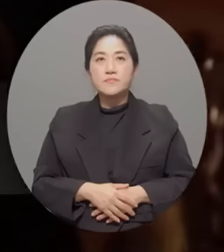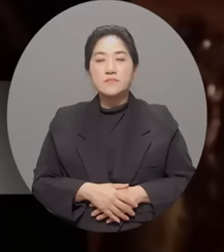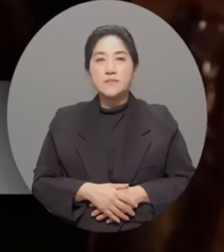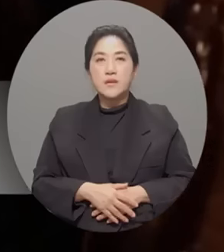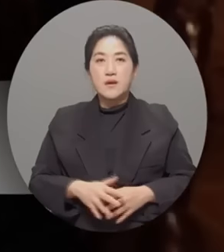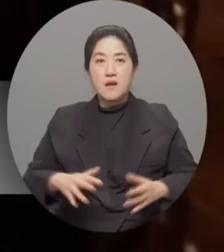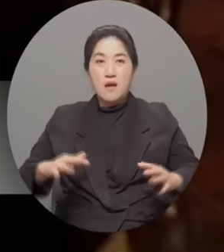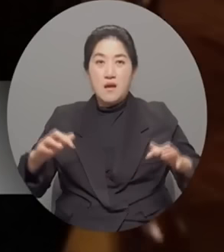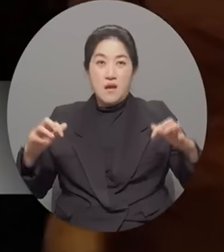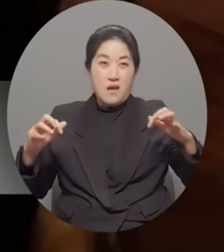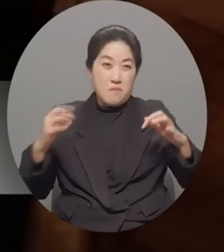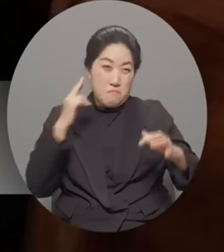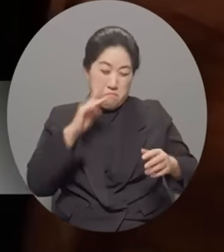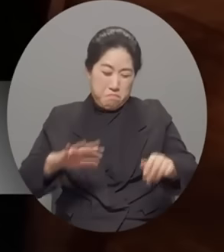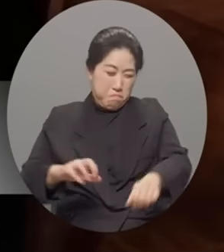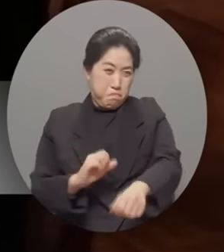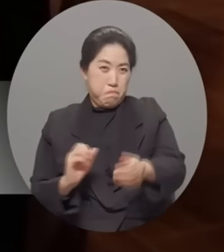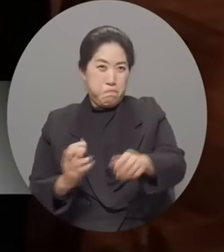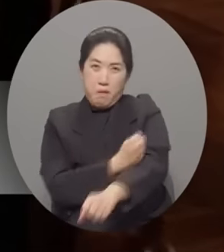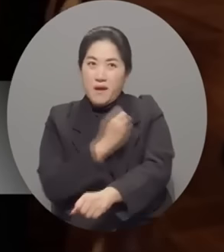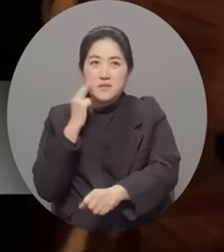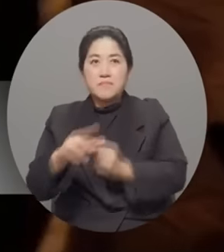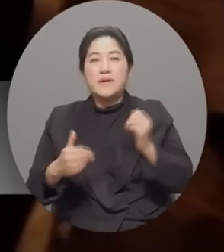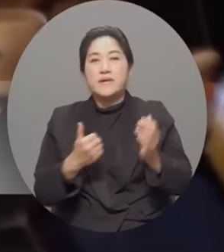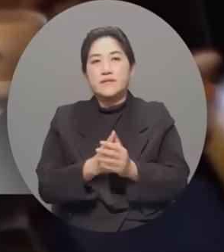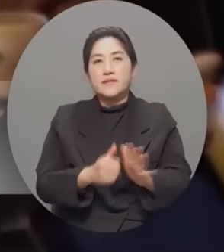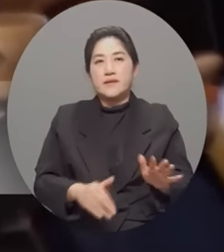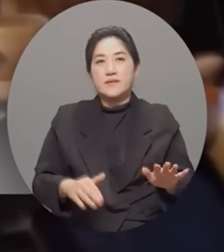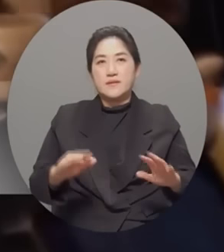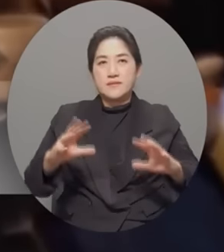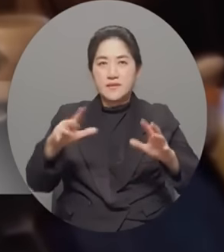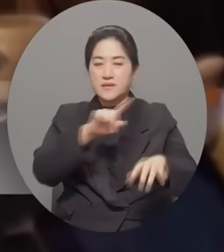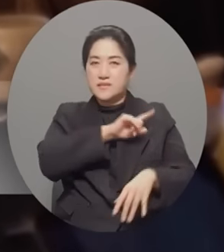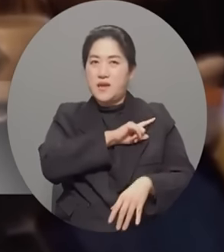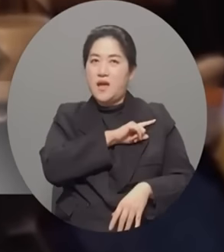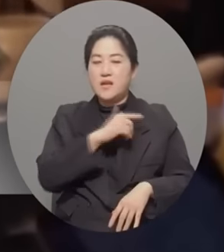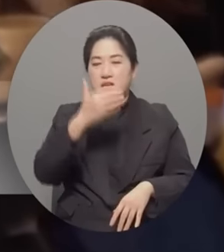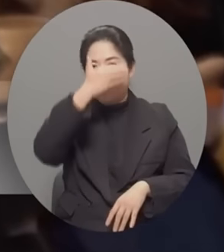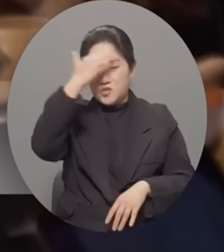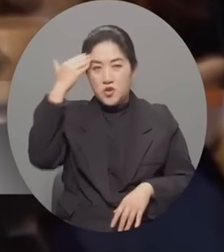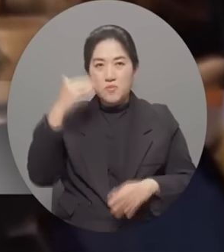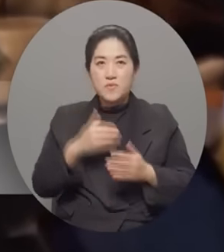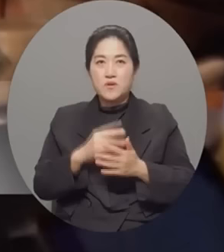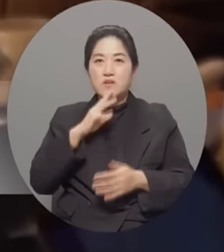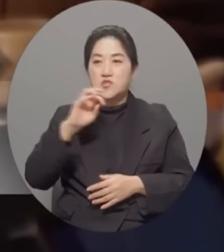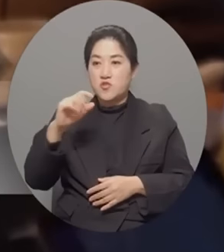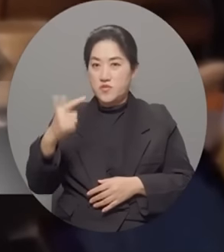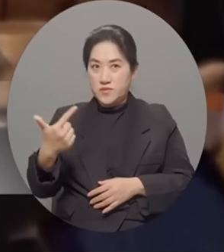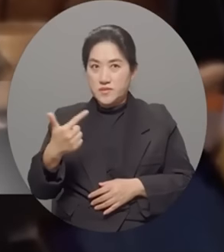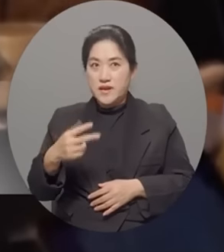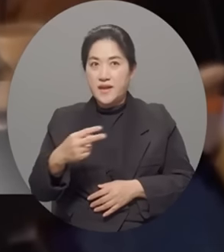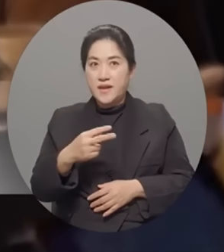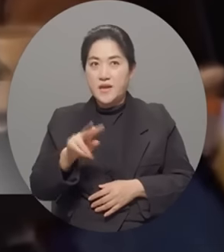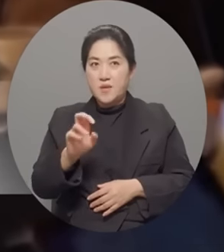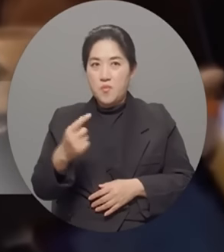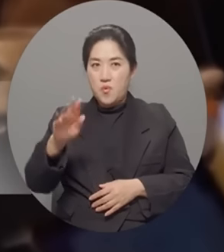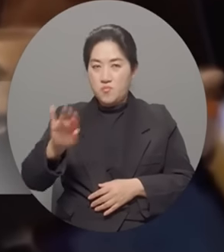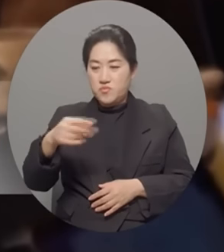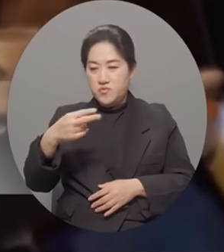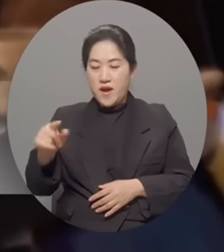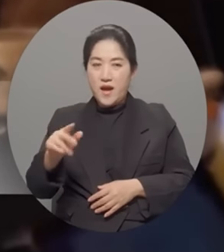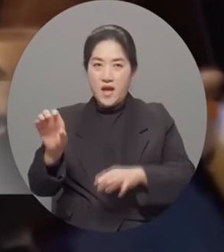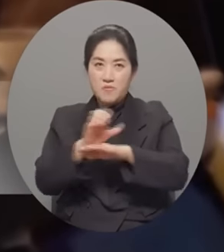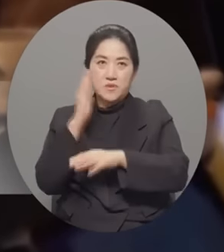폭력 수위가 도를 넘자 세계 최연소인 36살 다니엘 보보와 에콰도르 대통령은 갱단과의